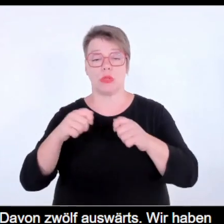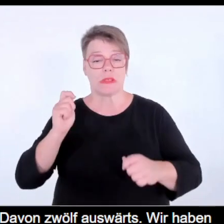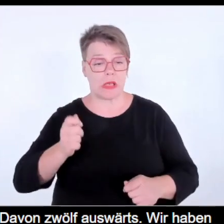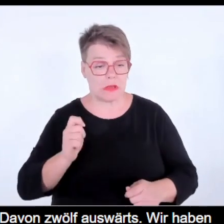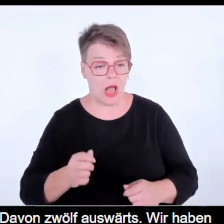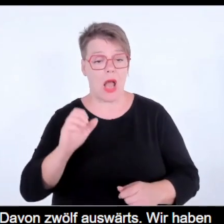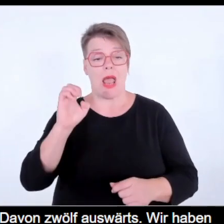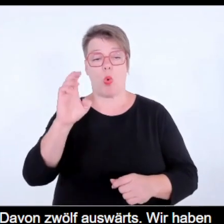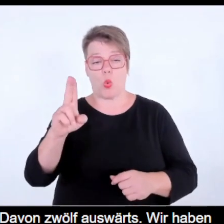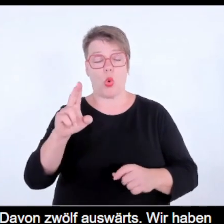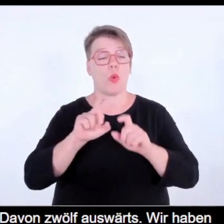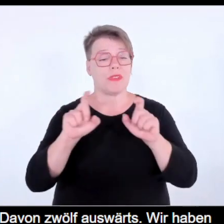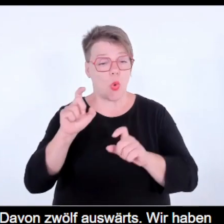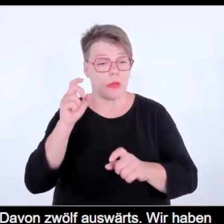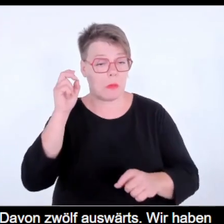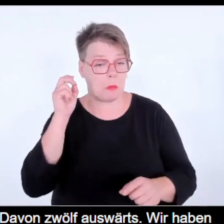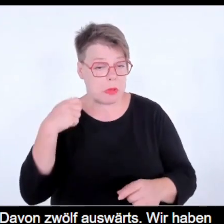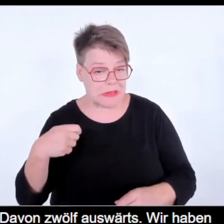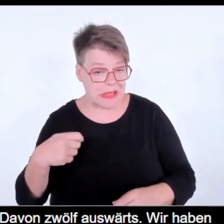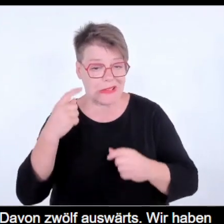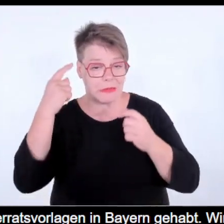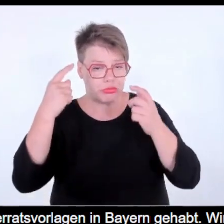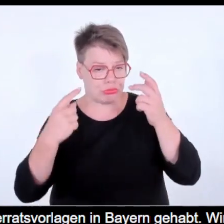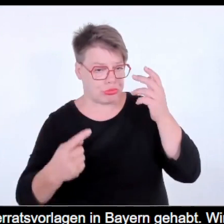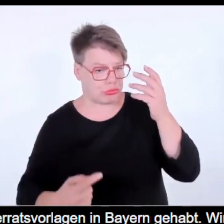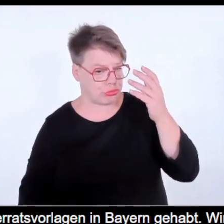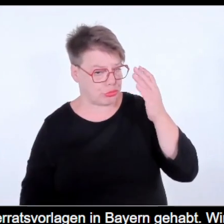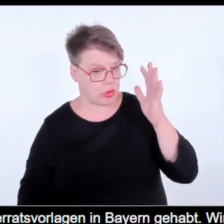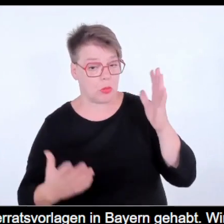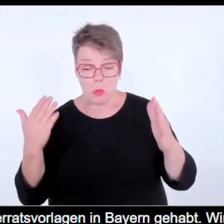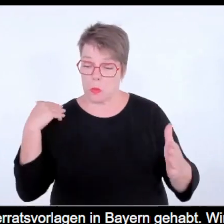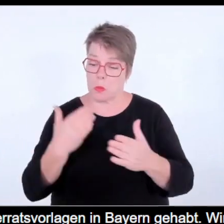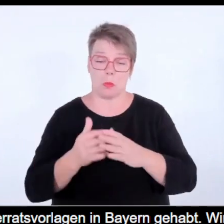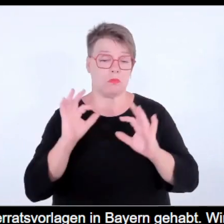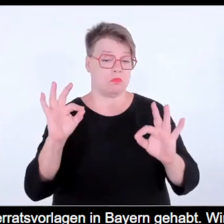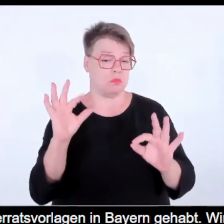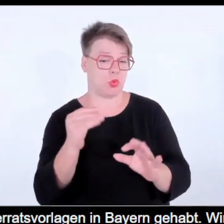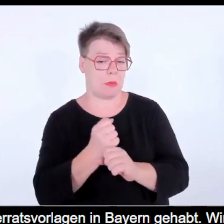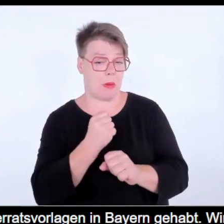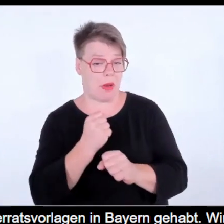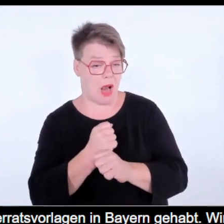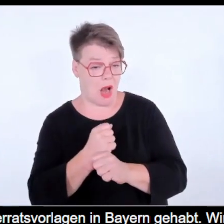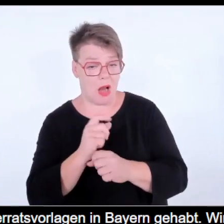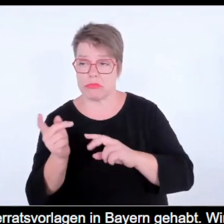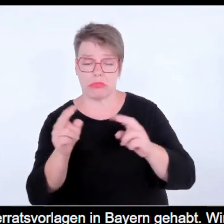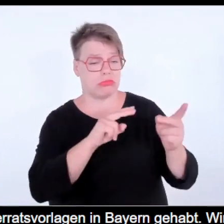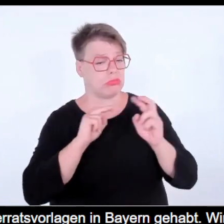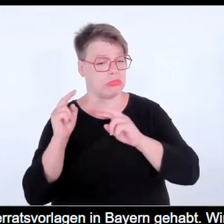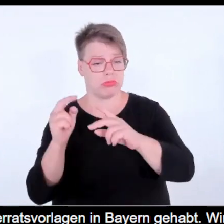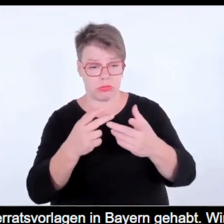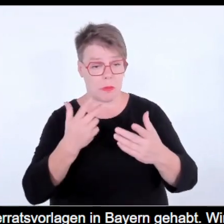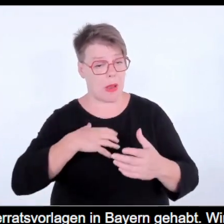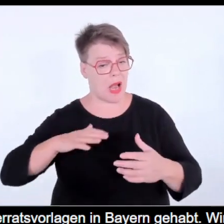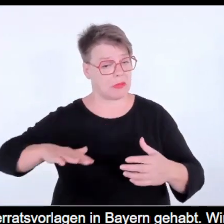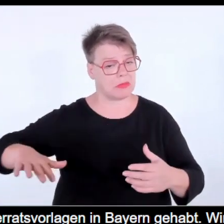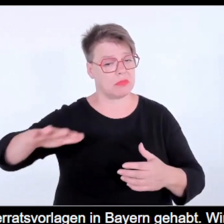nochmal drei Wochen Wahlkampf pur, da werden wir uns an anderer Stelle alle wieder sehen. Aber da geht es ja nochmal jetzt sozusagen in den Schlussspurt dann hinein, kommen in den